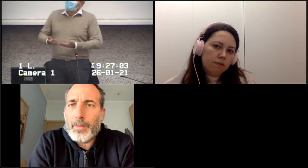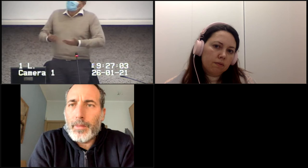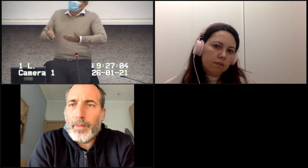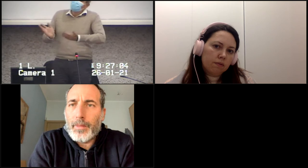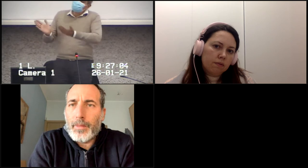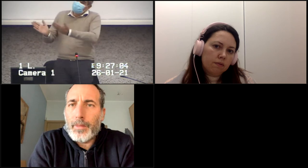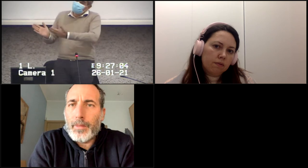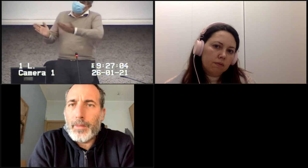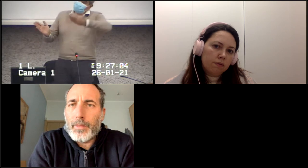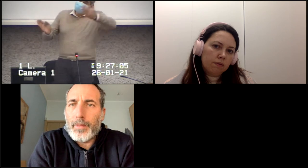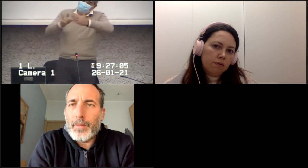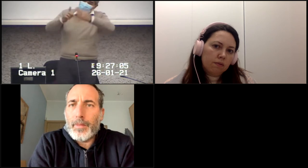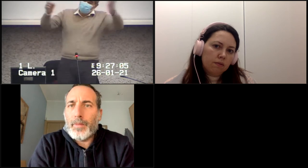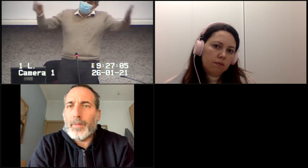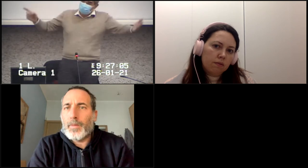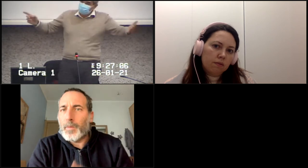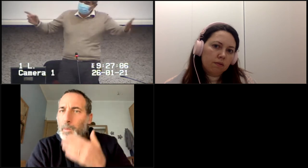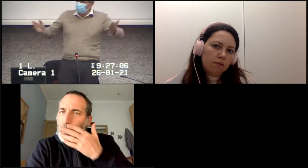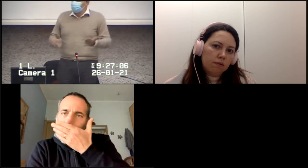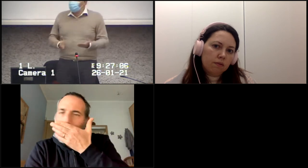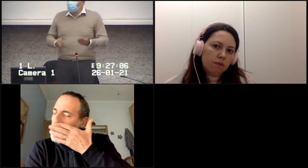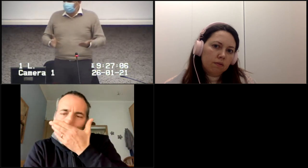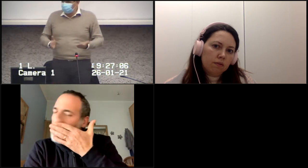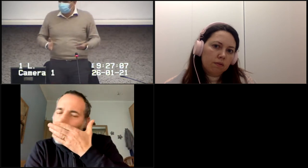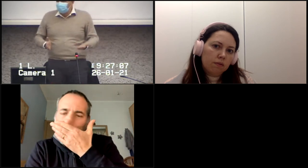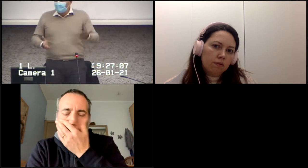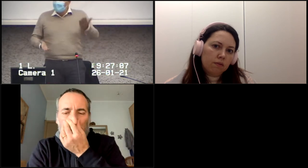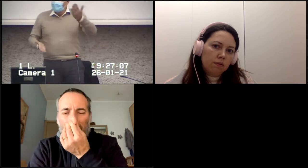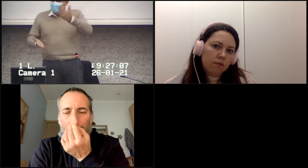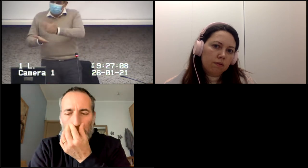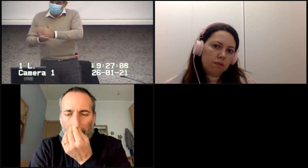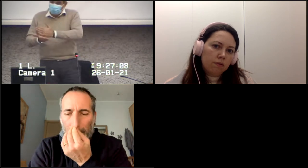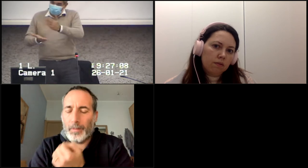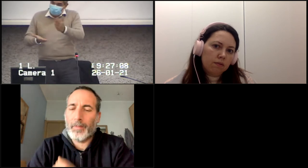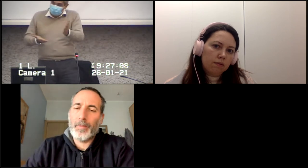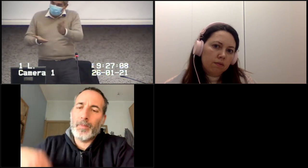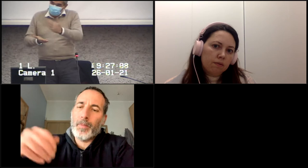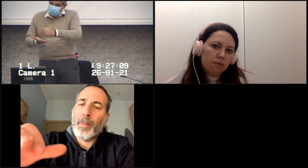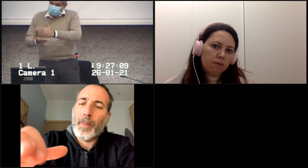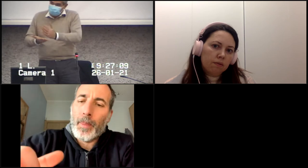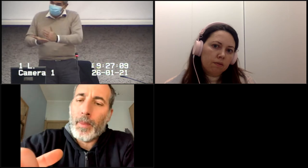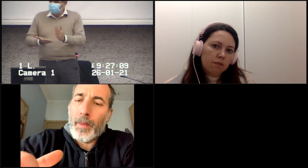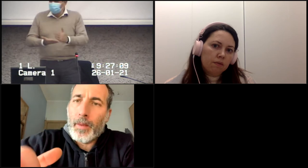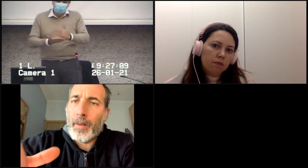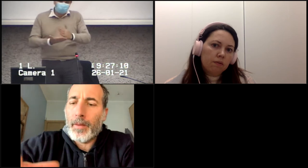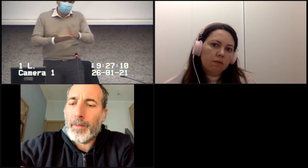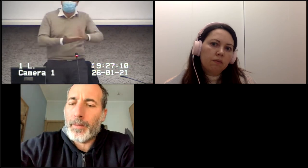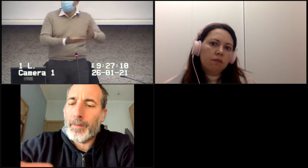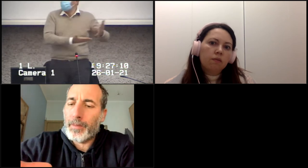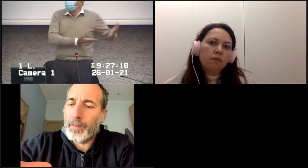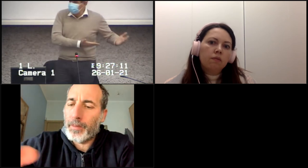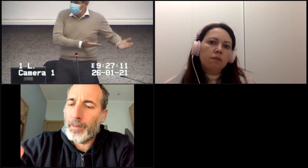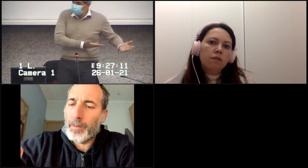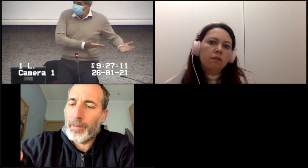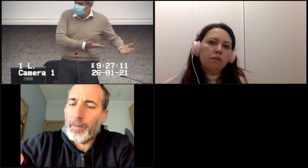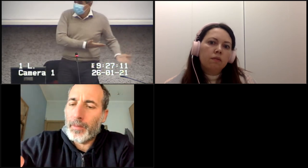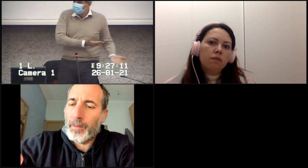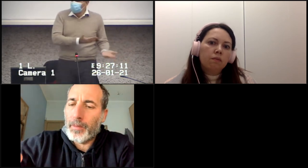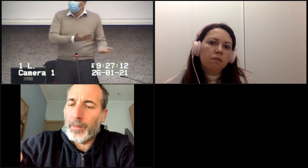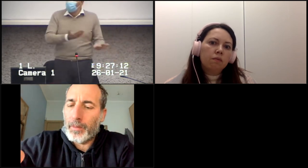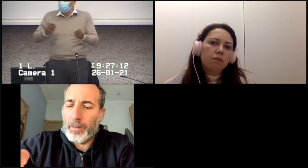diminuirla consente nel bilancio di un ente cambiare l'incidenza della partita degli